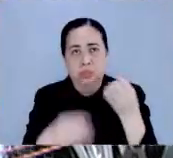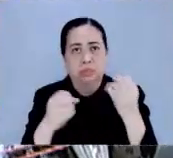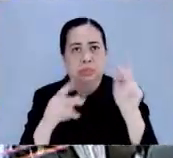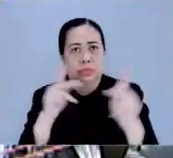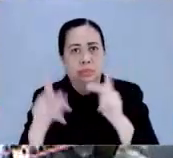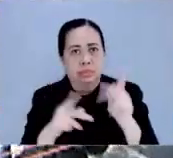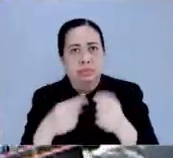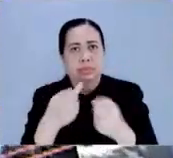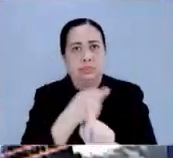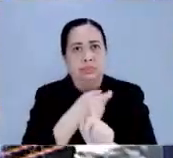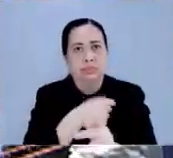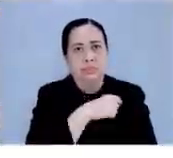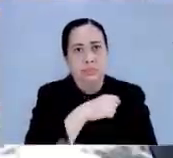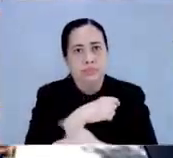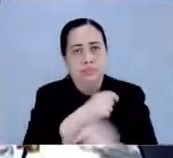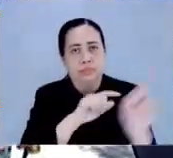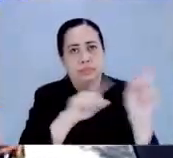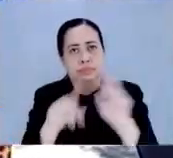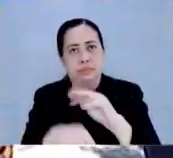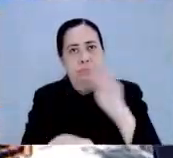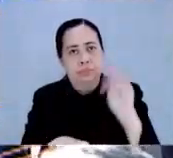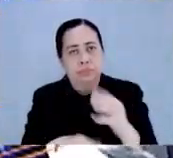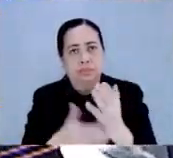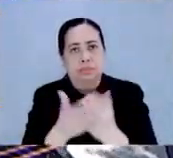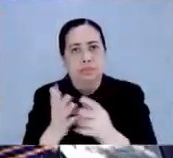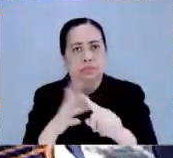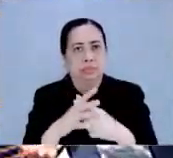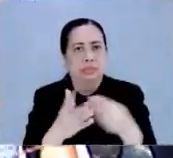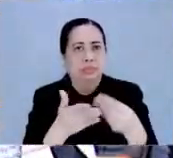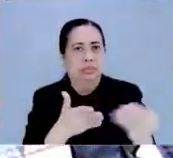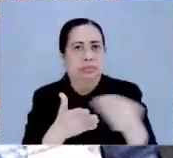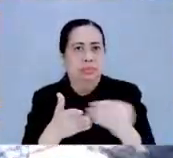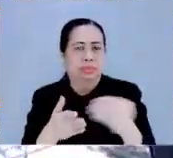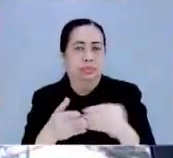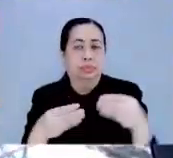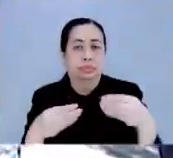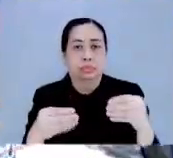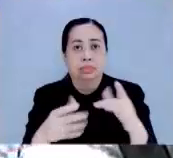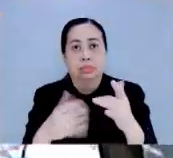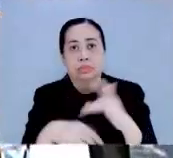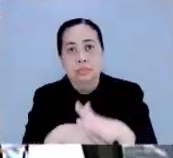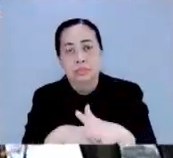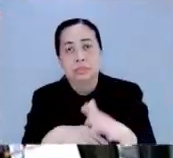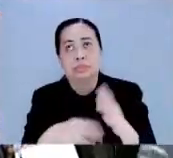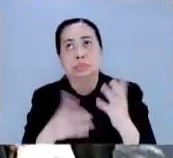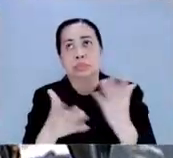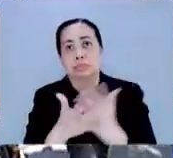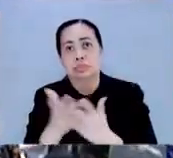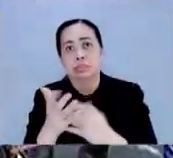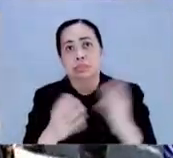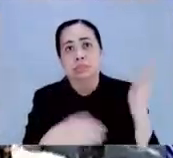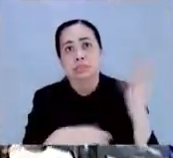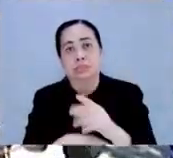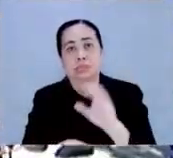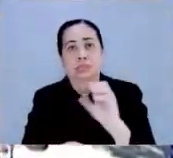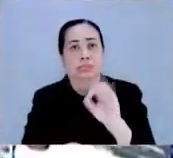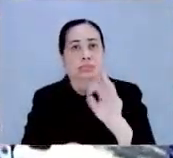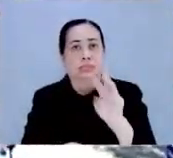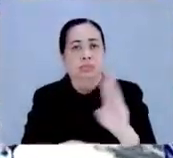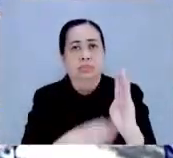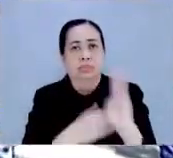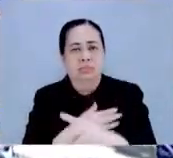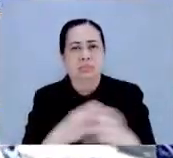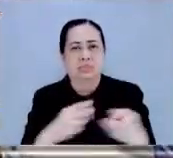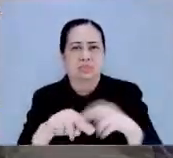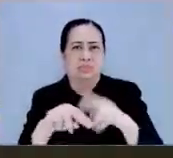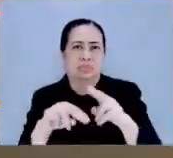coming from the province, pumupunta po ng Maynila. Some of them start their shopping early. Marami pong ating mga balikbayan na umuwi. So dumadagdag po lalo